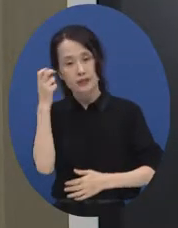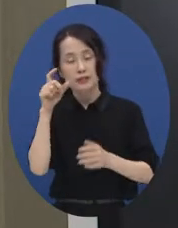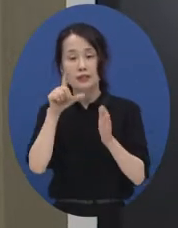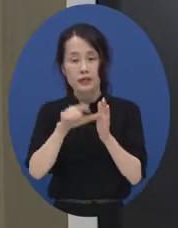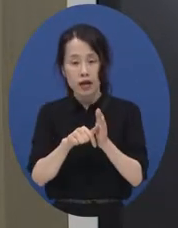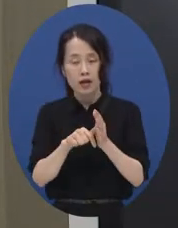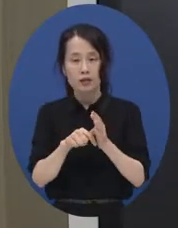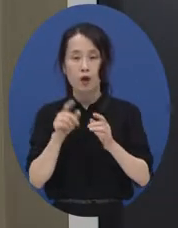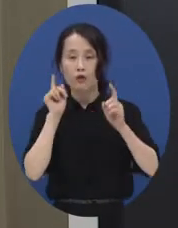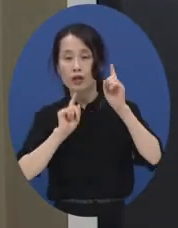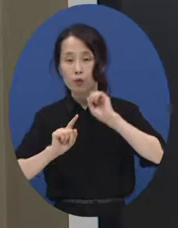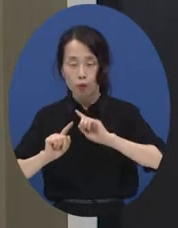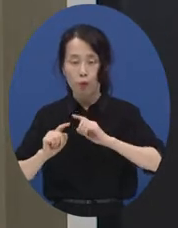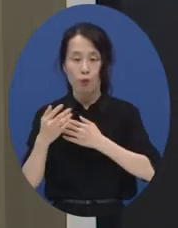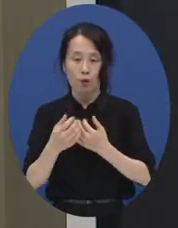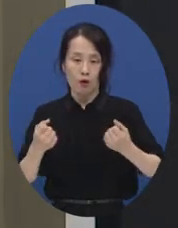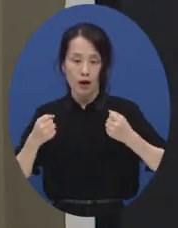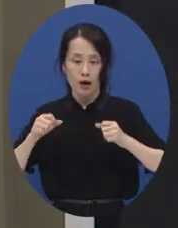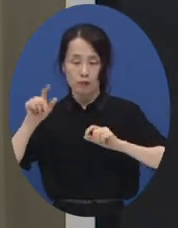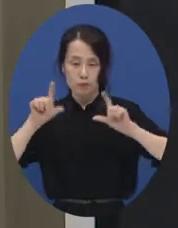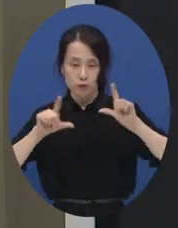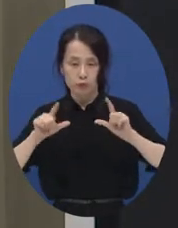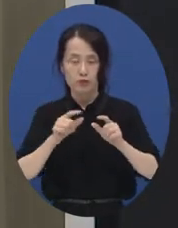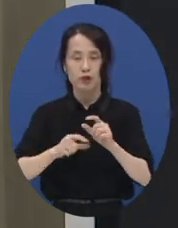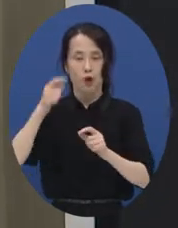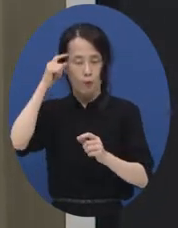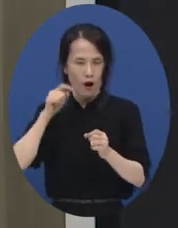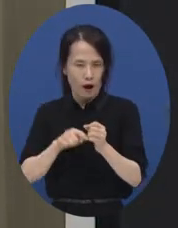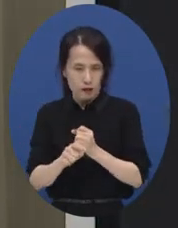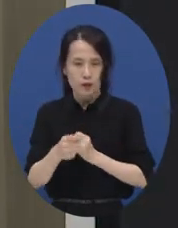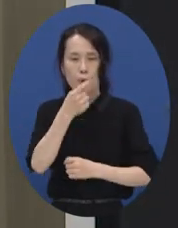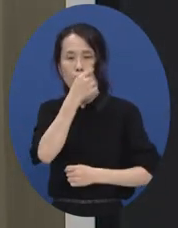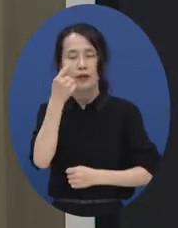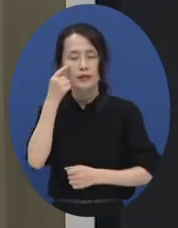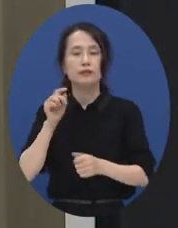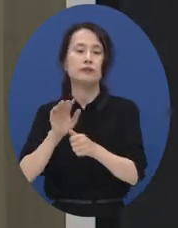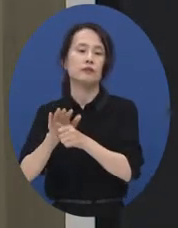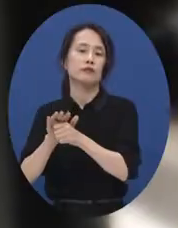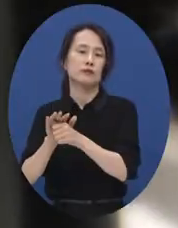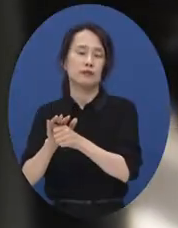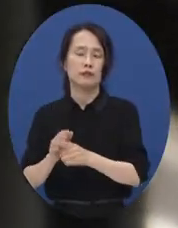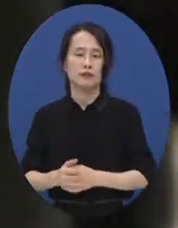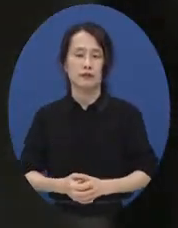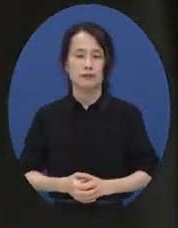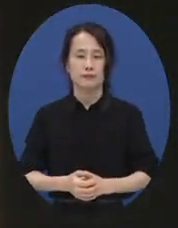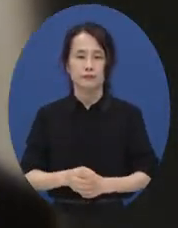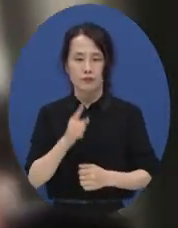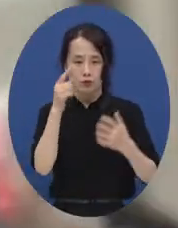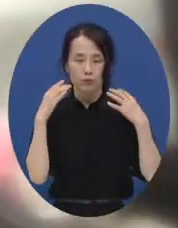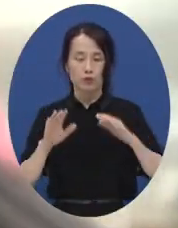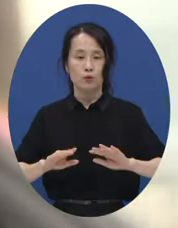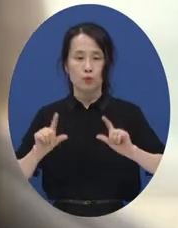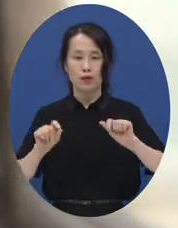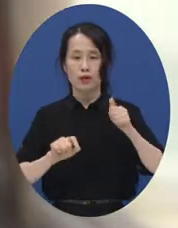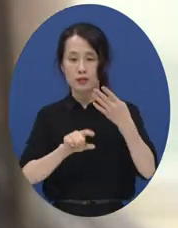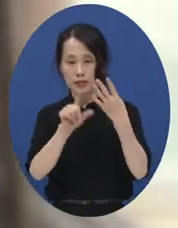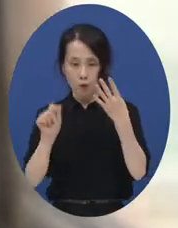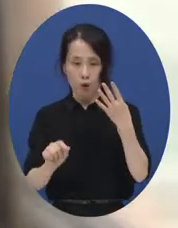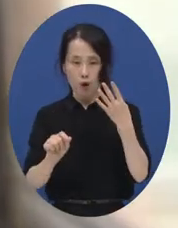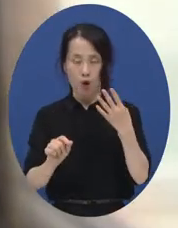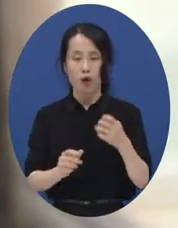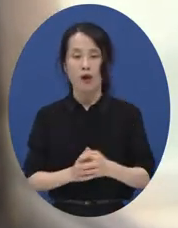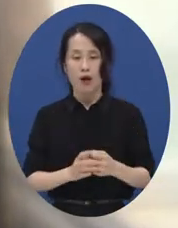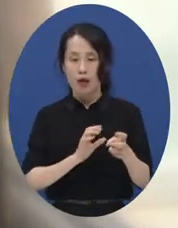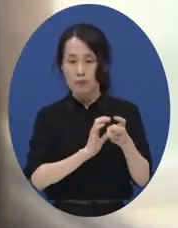시간이나 부딪힘 같은 건강 상태를 더 과학적으로 확인할 수 있도록 돕습니다. 정부는 올해 4월 어린이